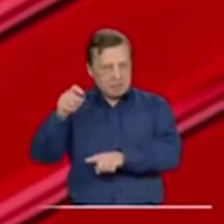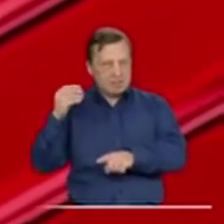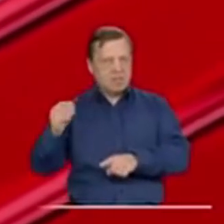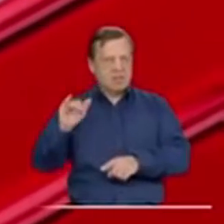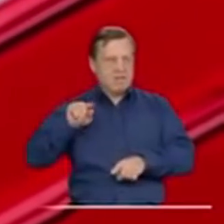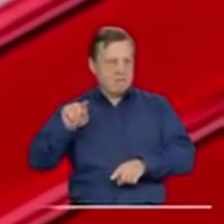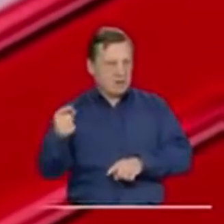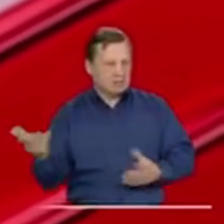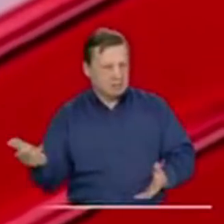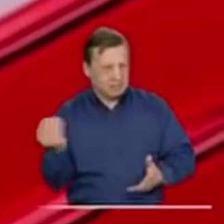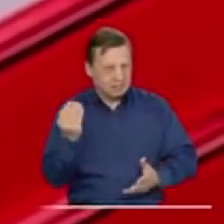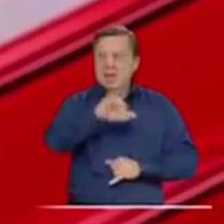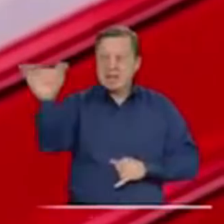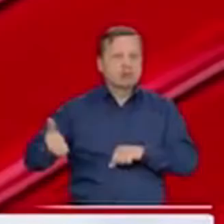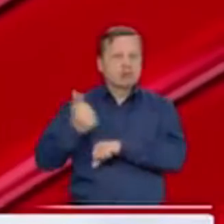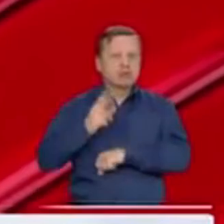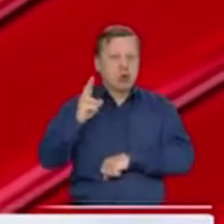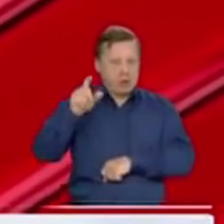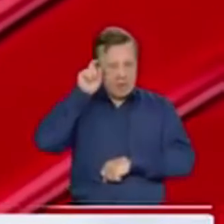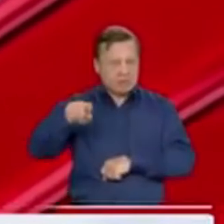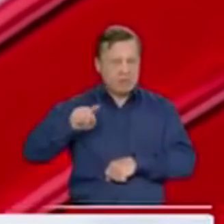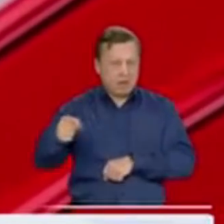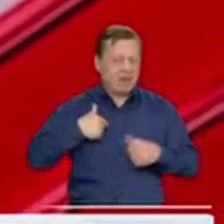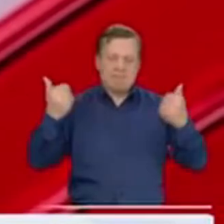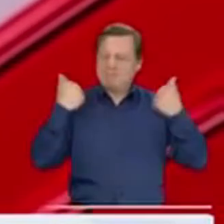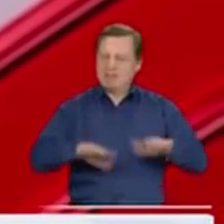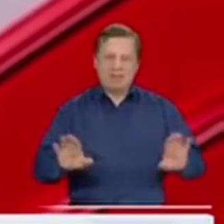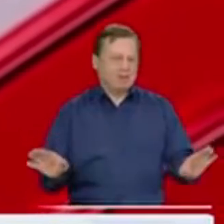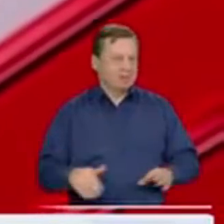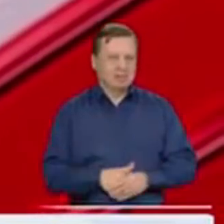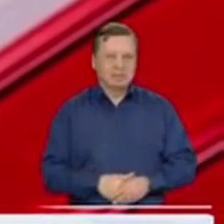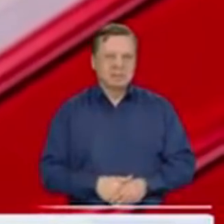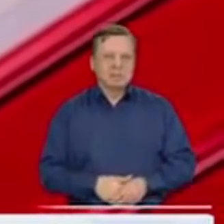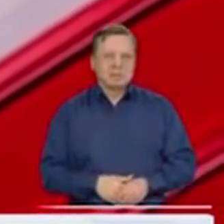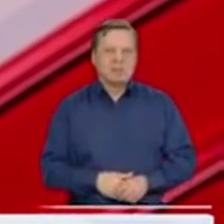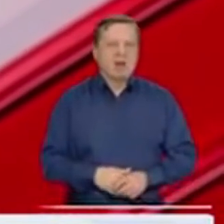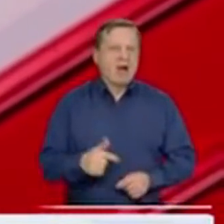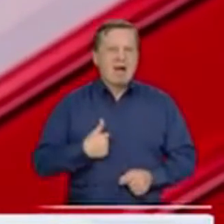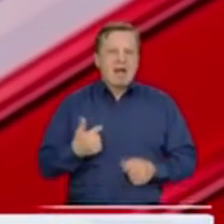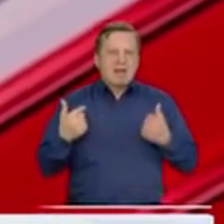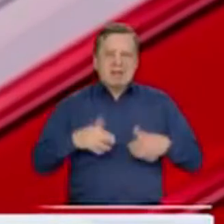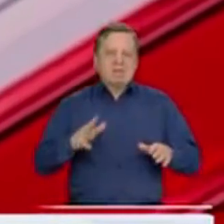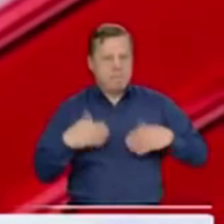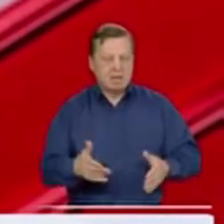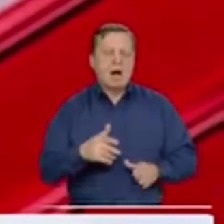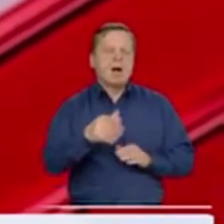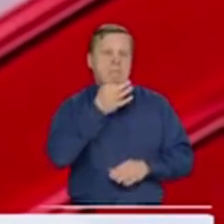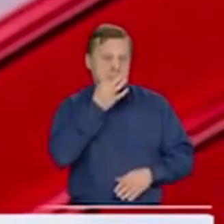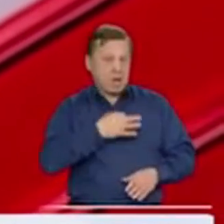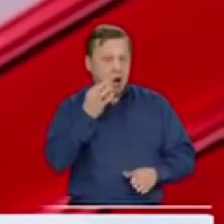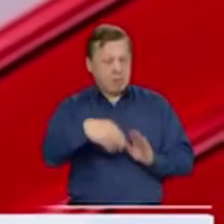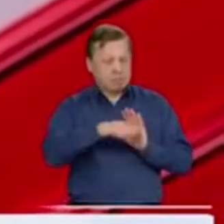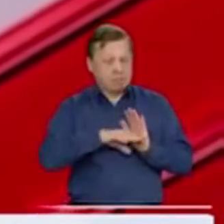Ja bym nie chciał żyć w państwie Polska. I nie wynika to z niczego innego, jak tylko z doświadczeń. Ja chcę